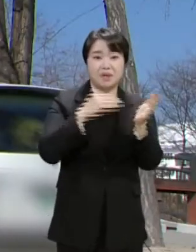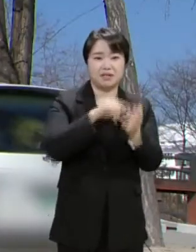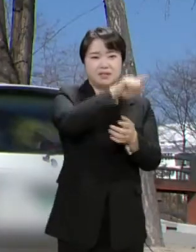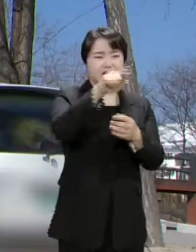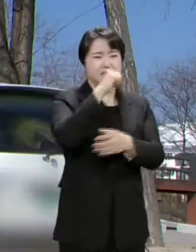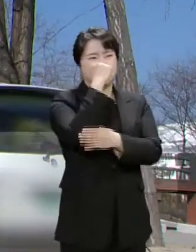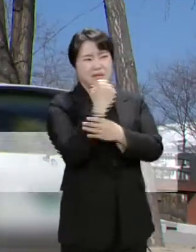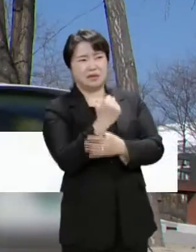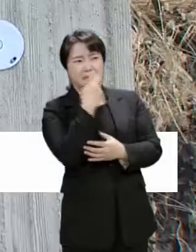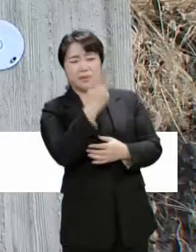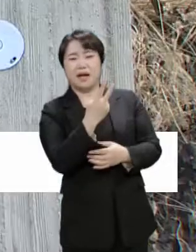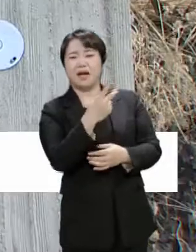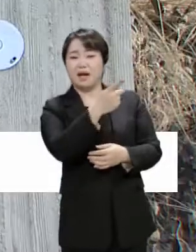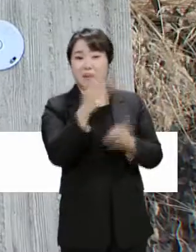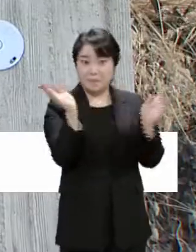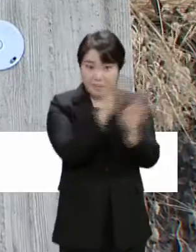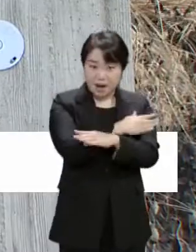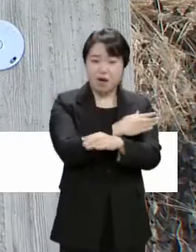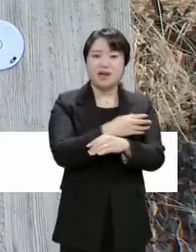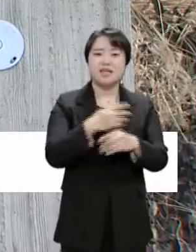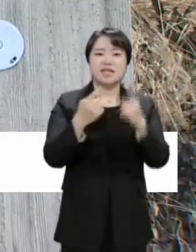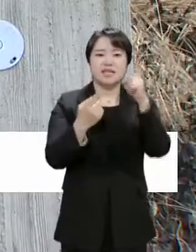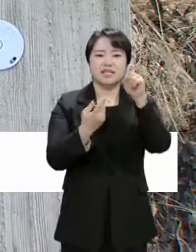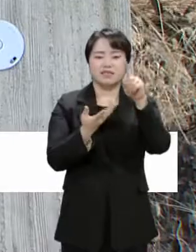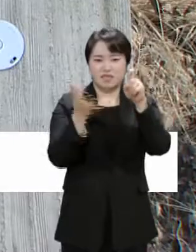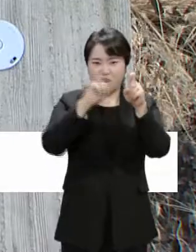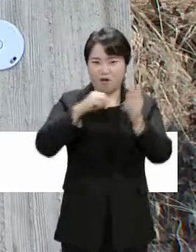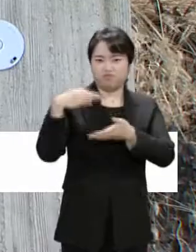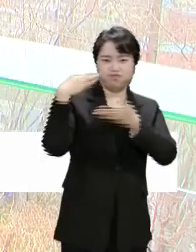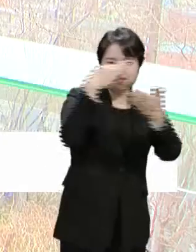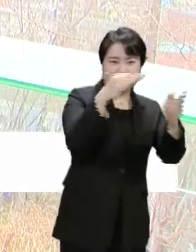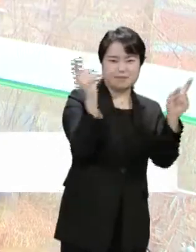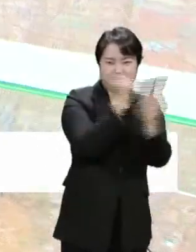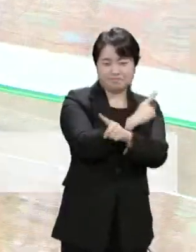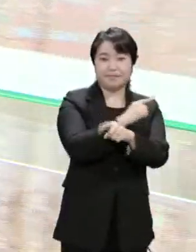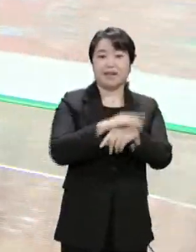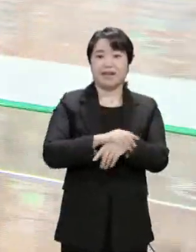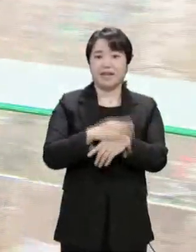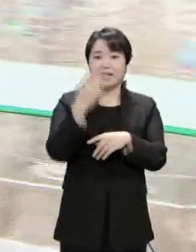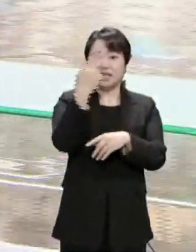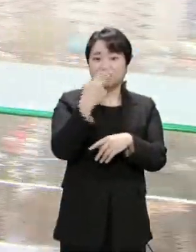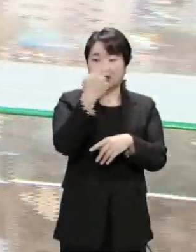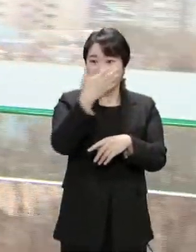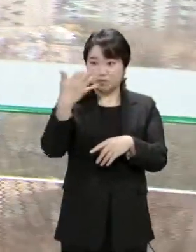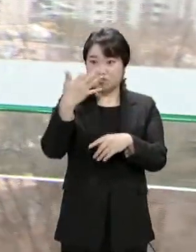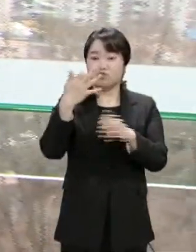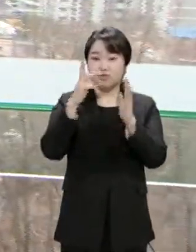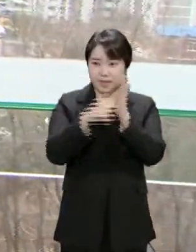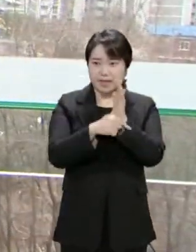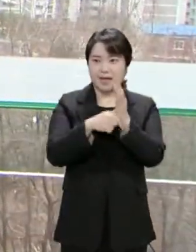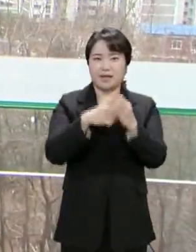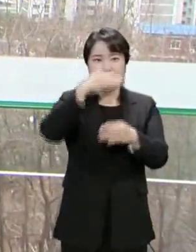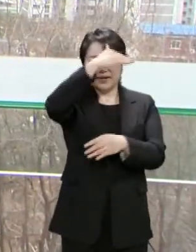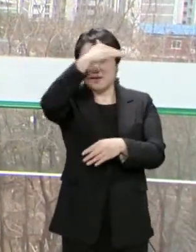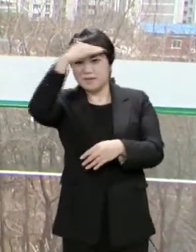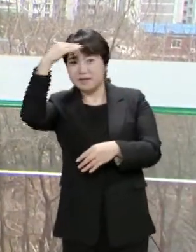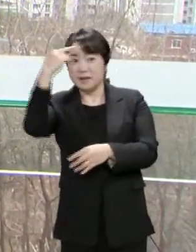이곳에 도시재생사업의 일환으로 11억 원이 투입. 지난 2019년 전망대가 문을